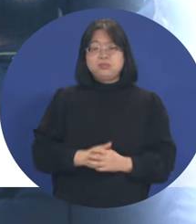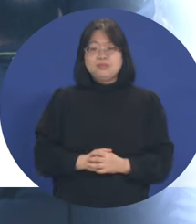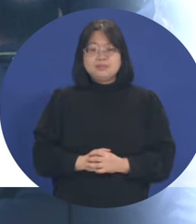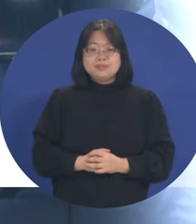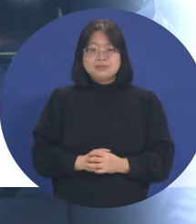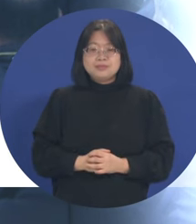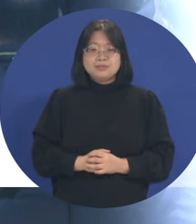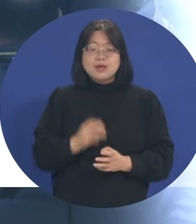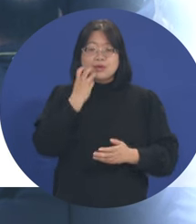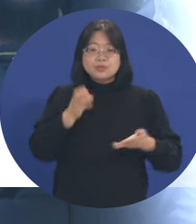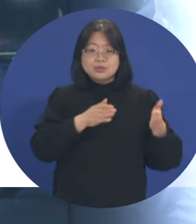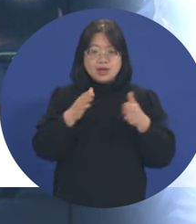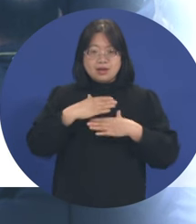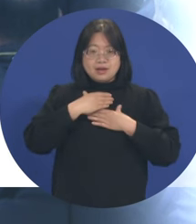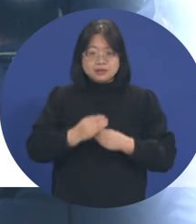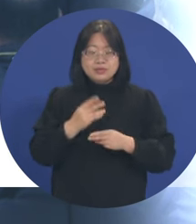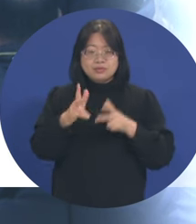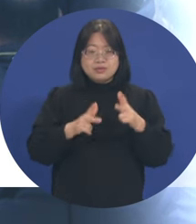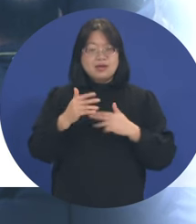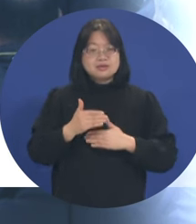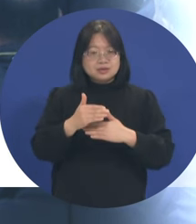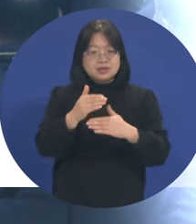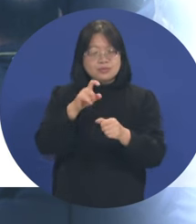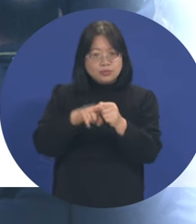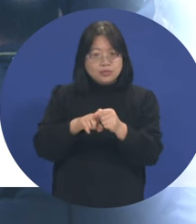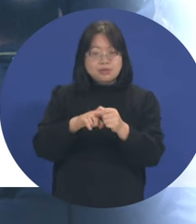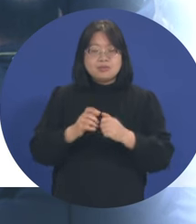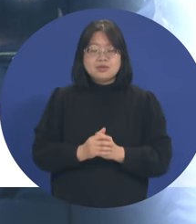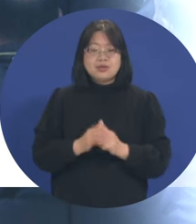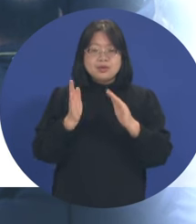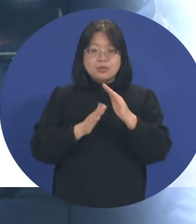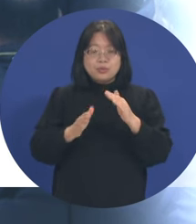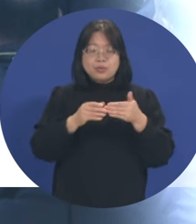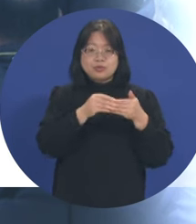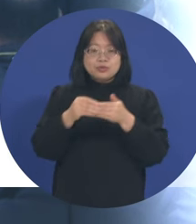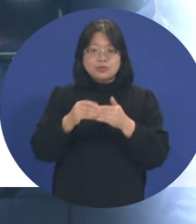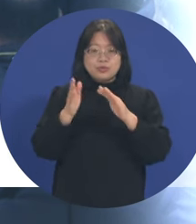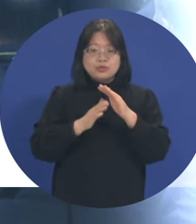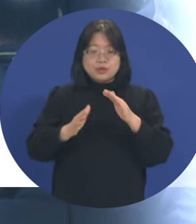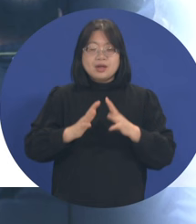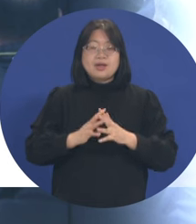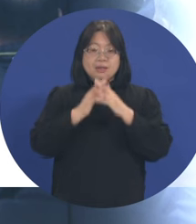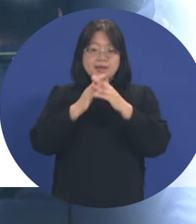주민들이입은피해가눈덩이처럼불어났습니다. 사업이안정적으로진행될수있도록경기도는